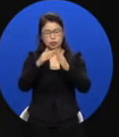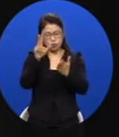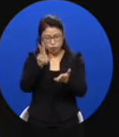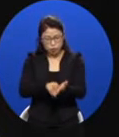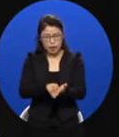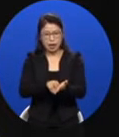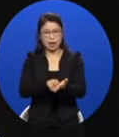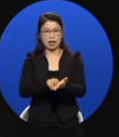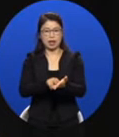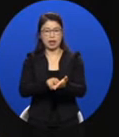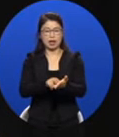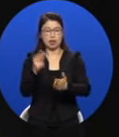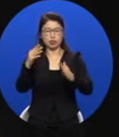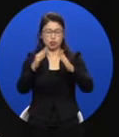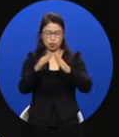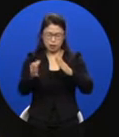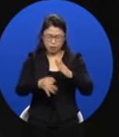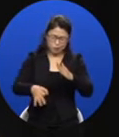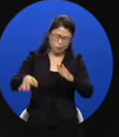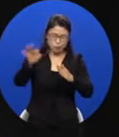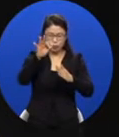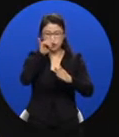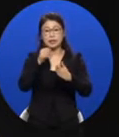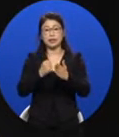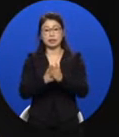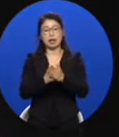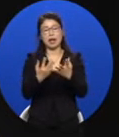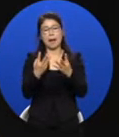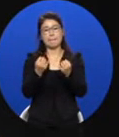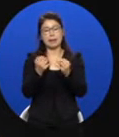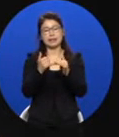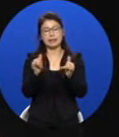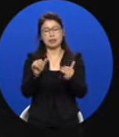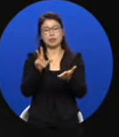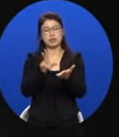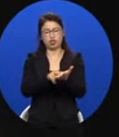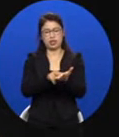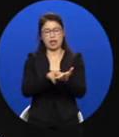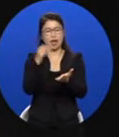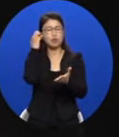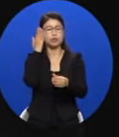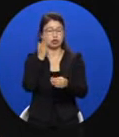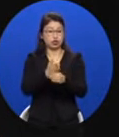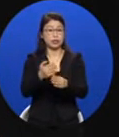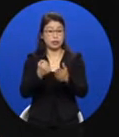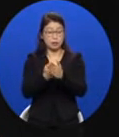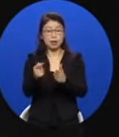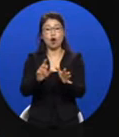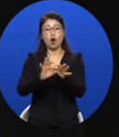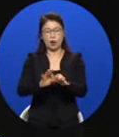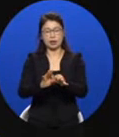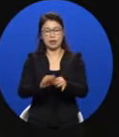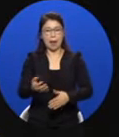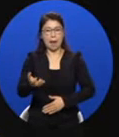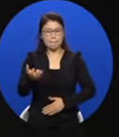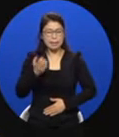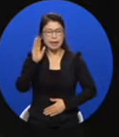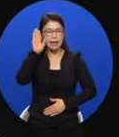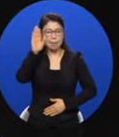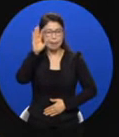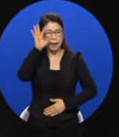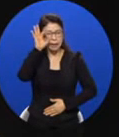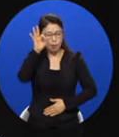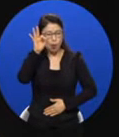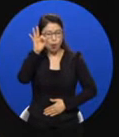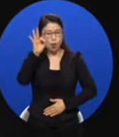문제, 그다음에 집값 문제들이 많이 상승돼서 많은 문제들이 야기되고 있는데 이런 문제들을 미리 내다보고